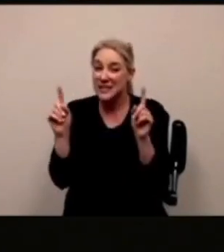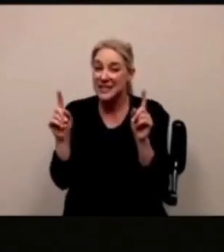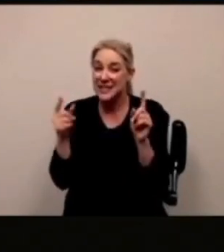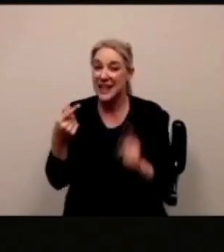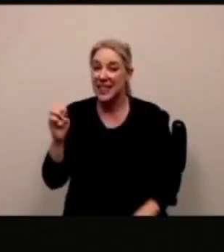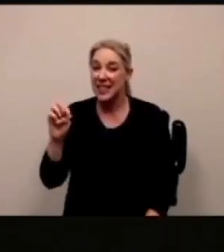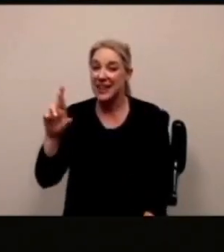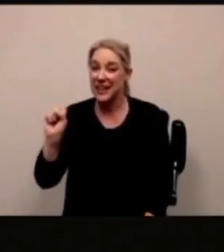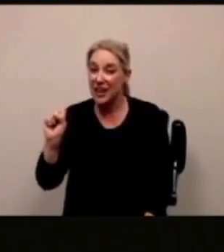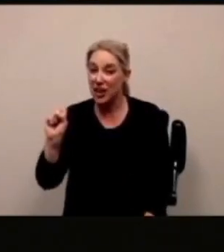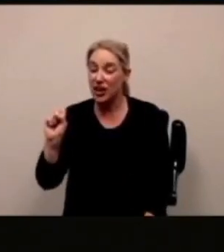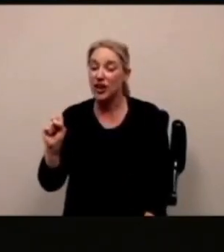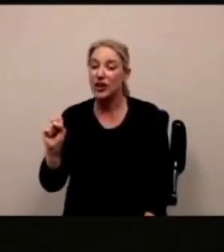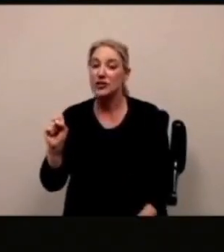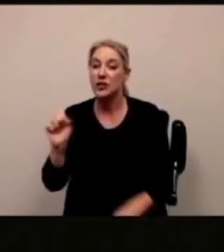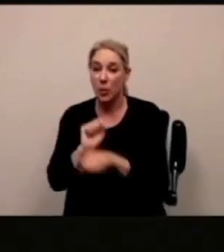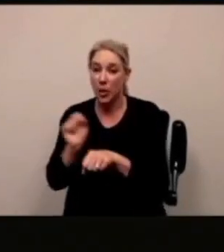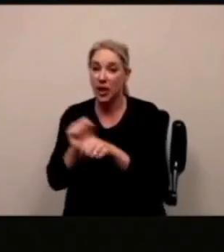io